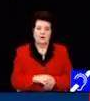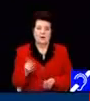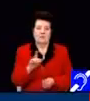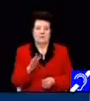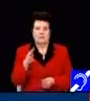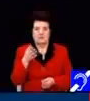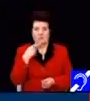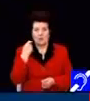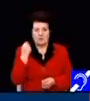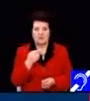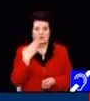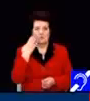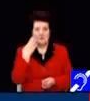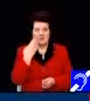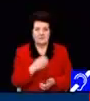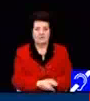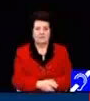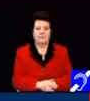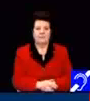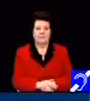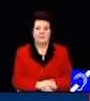moldovenească, politica românească, fiindcă